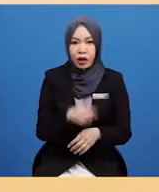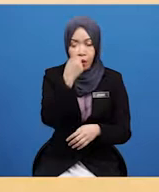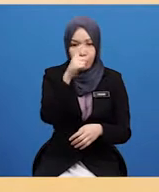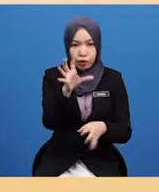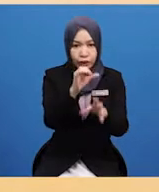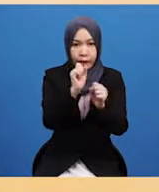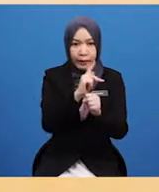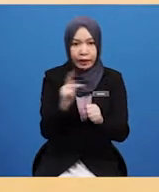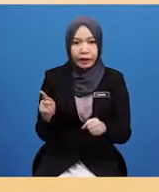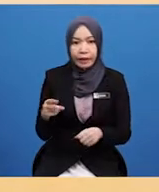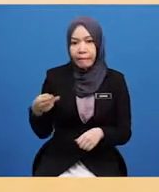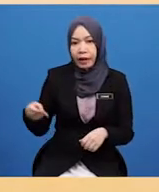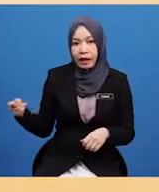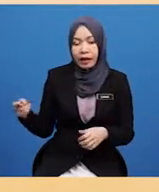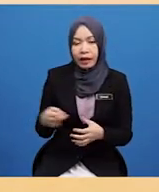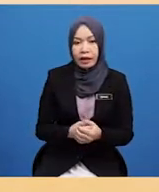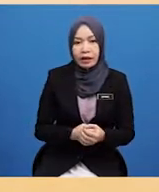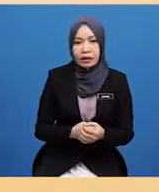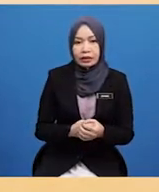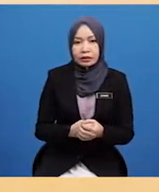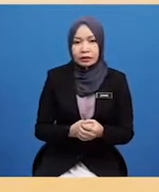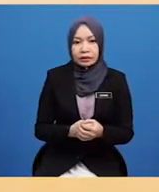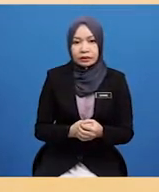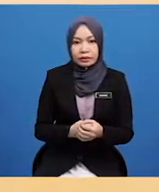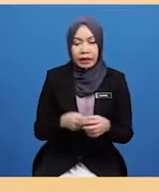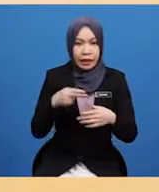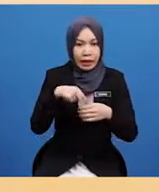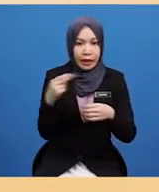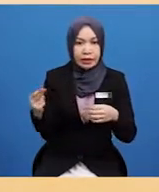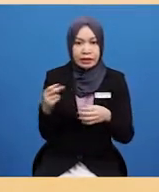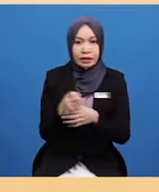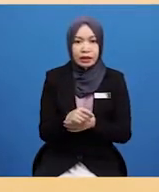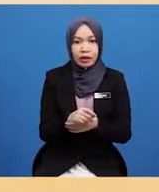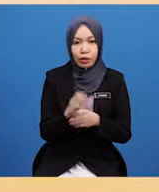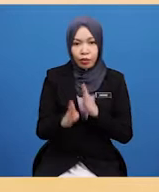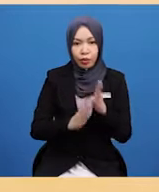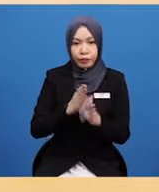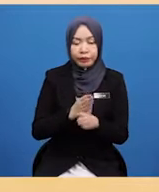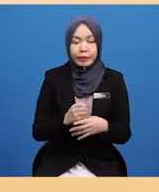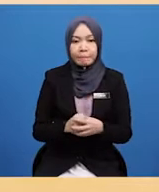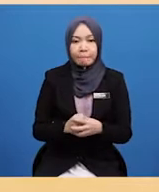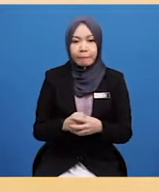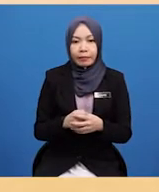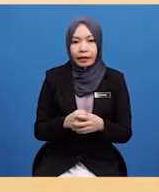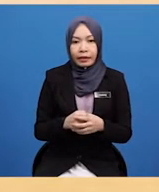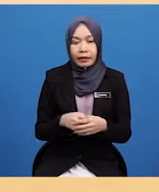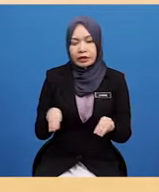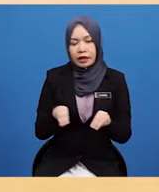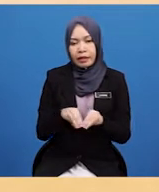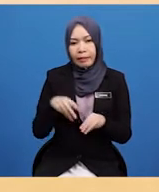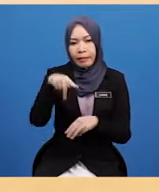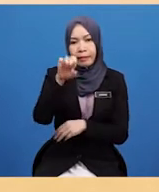mentah seperti biji timah dan petroleum. Seterusnya, faktor kedua